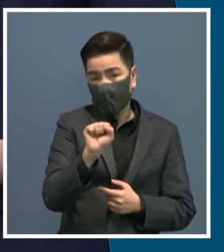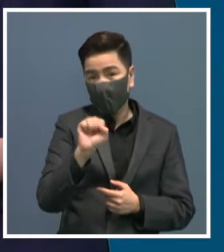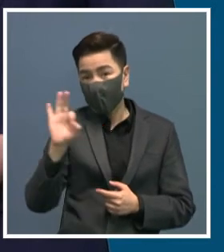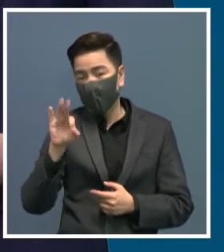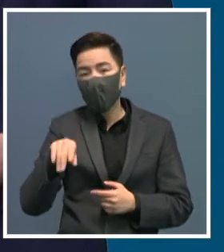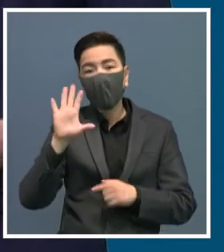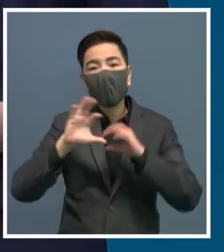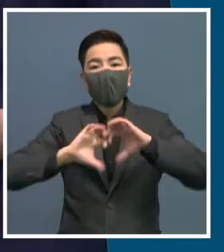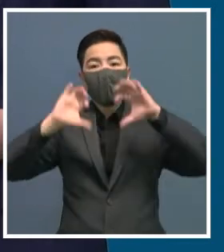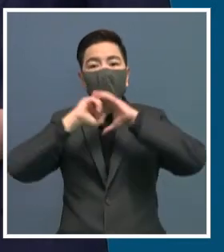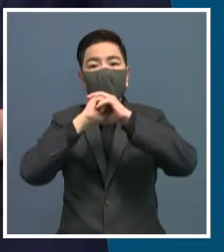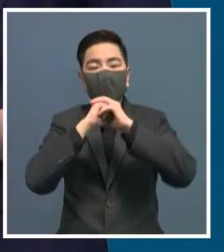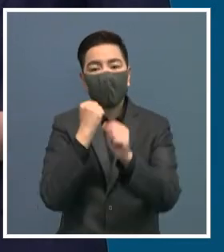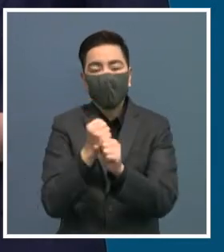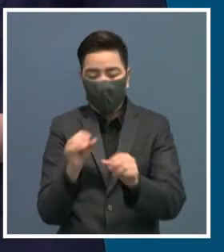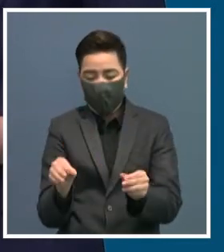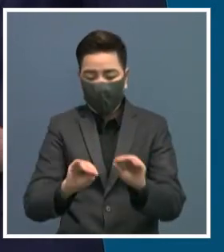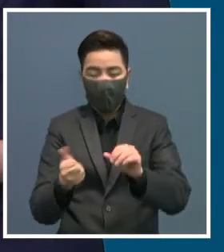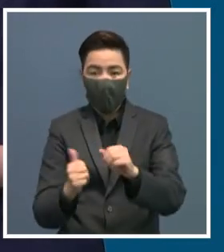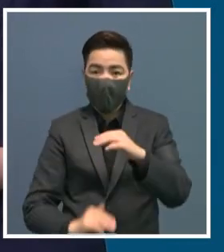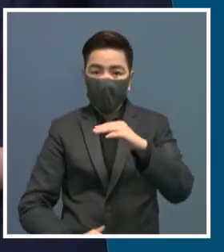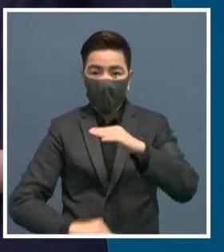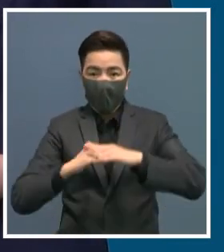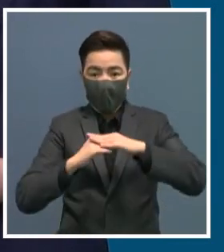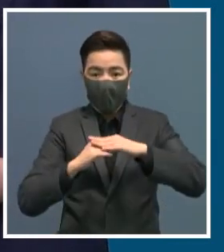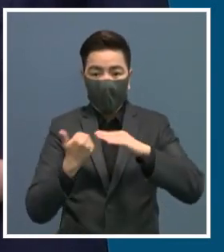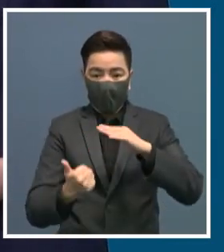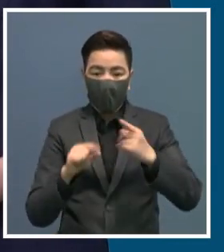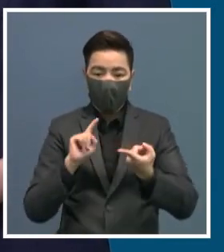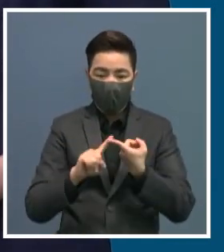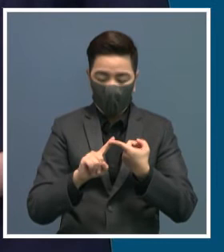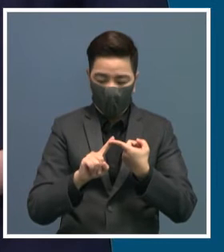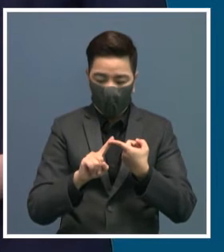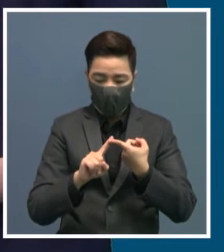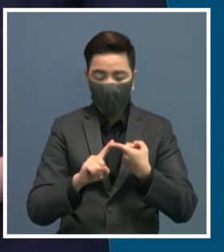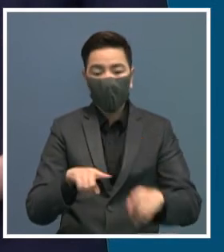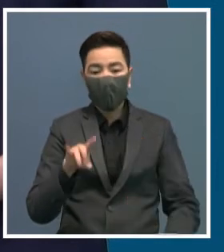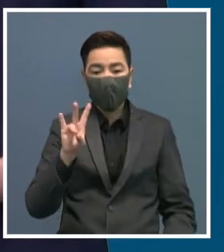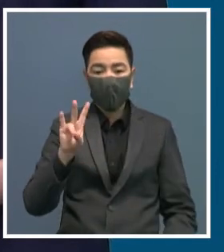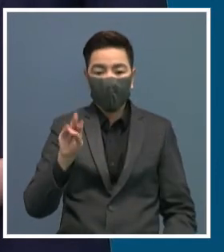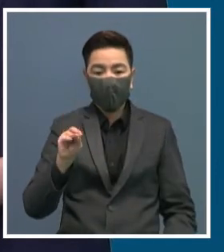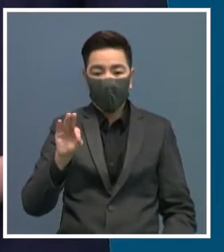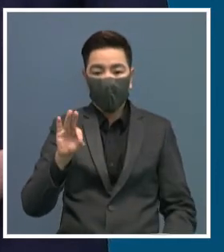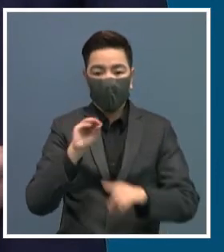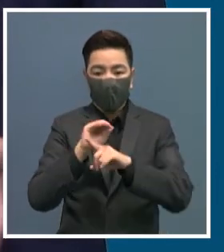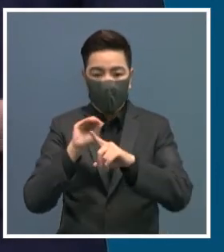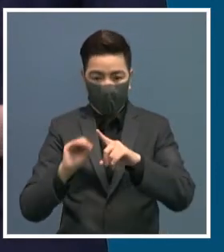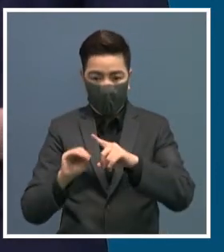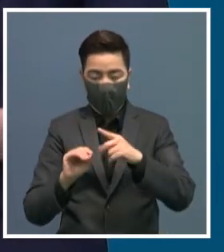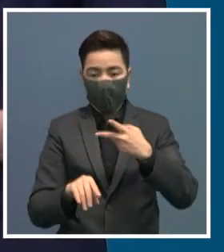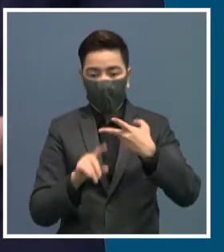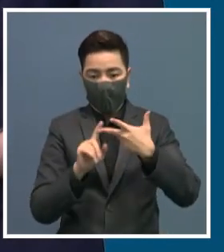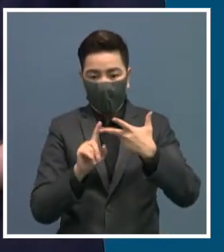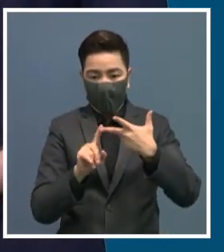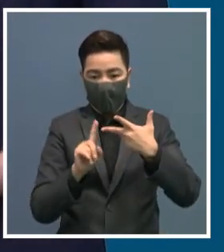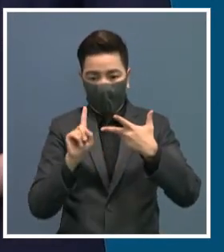ค่ะมีการที่จะสร้างภูมิคุ้มกันได้สูงสุดถ้าเกิดว่ารับครับ 2โดนเนี้ยจะอยู่ที่ร้อยละ 79นะคะต่อกัน